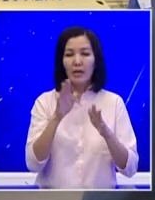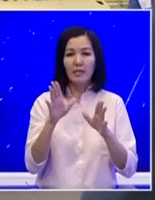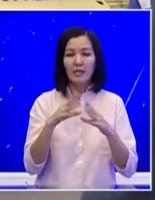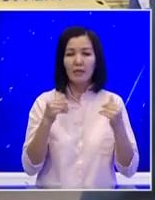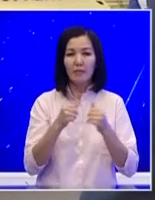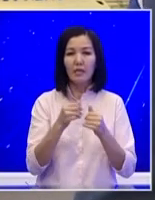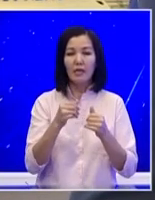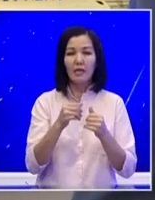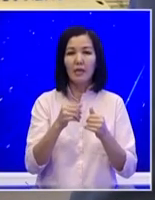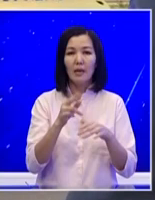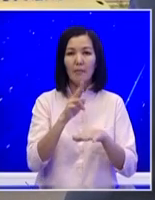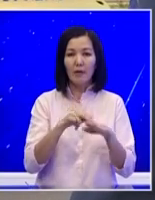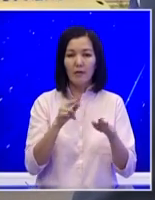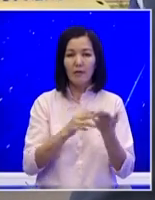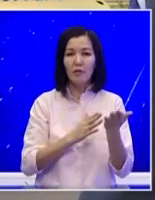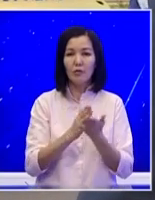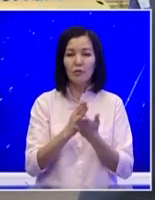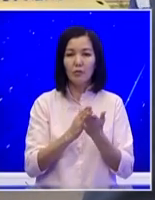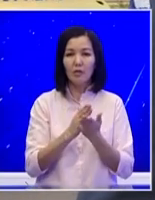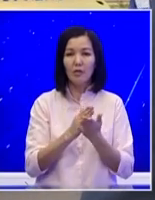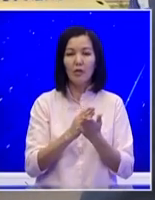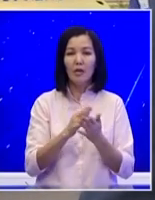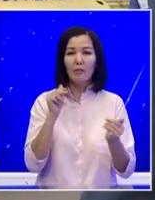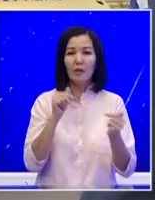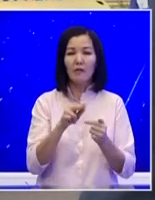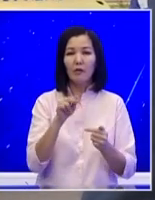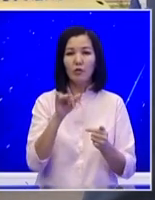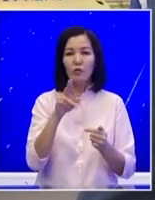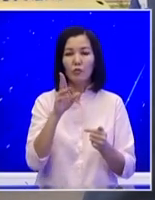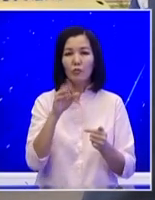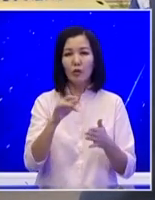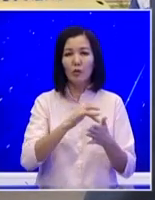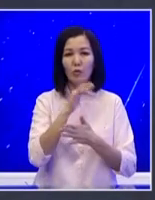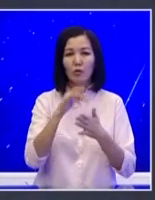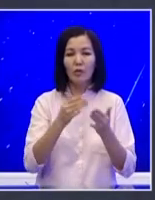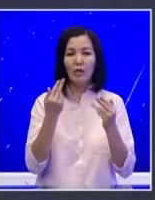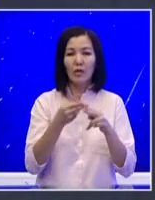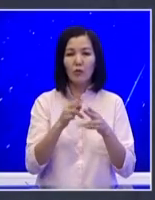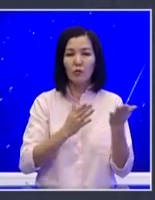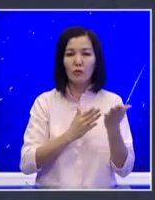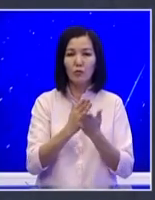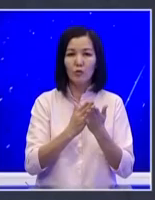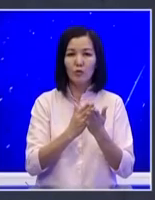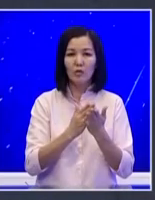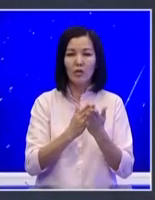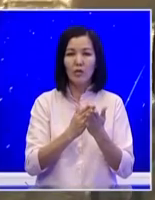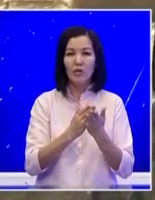но и ребятам правоохранительных служб, противочумной станции города, которые сейчас служат на передовых и держат